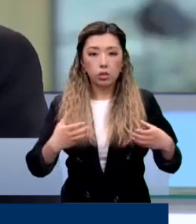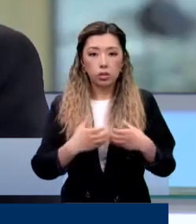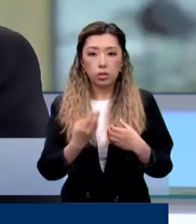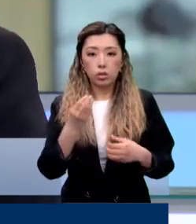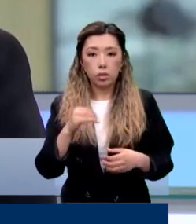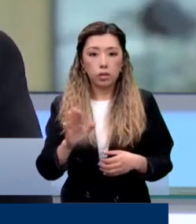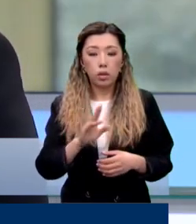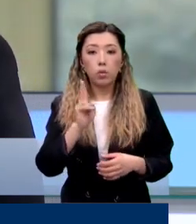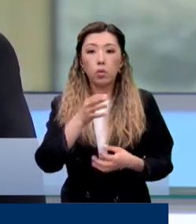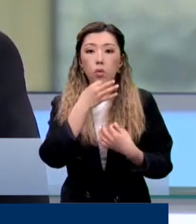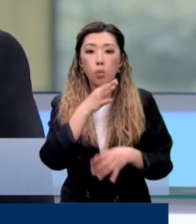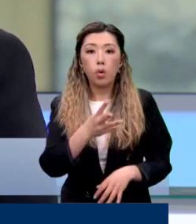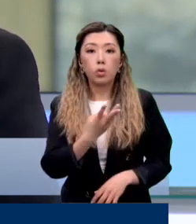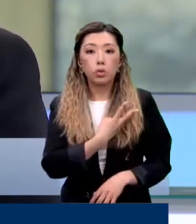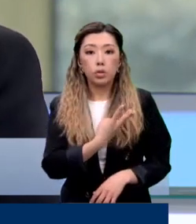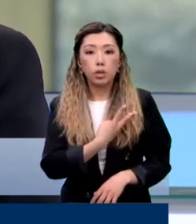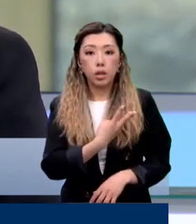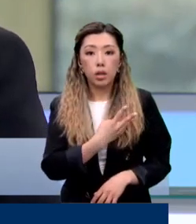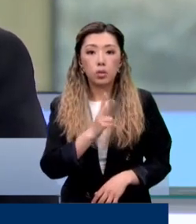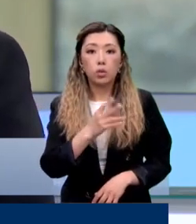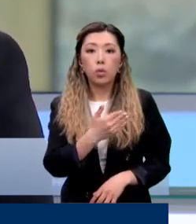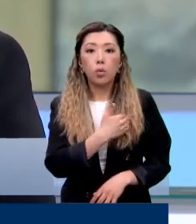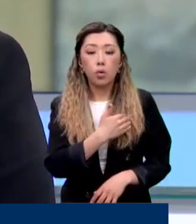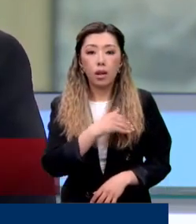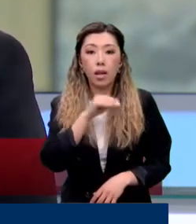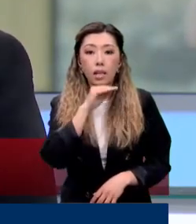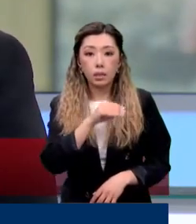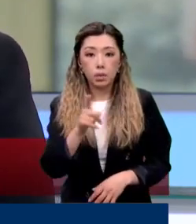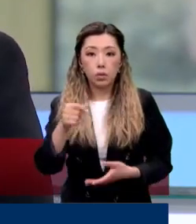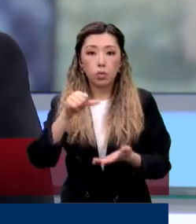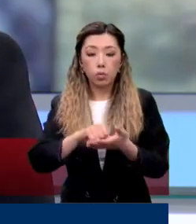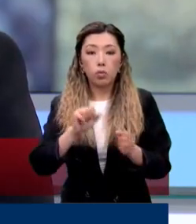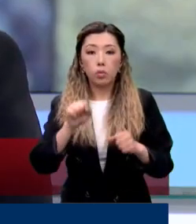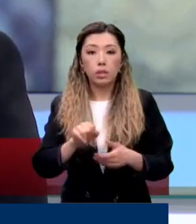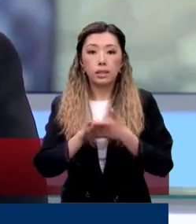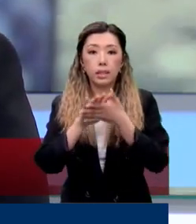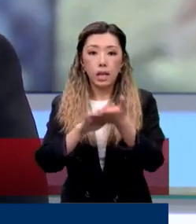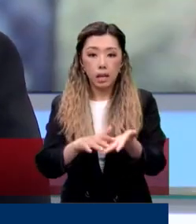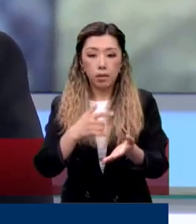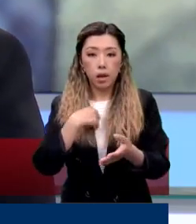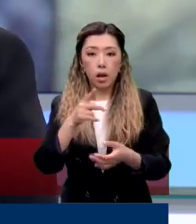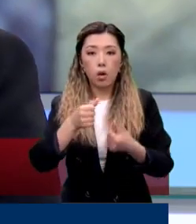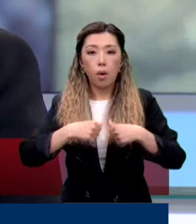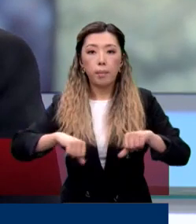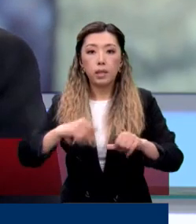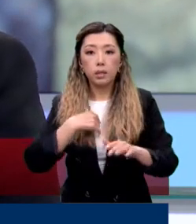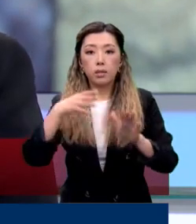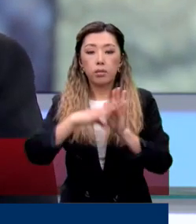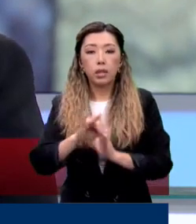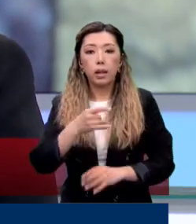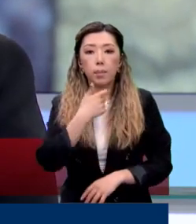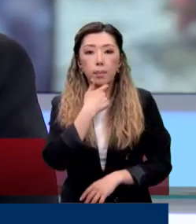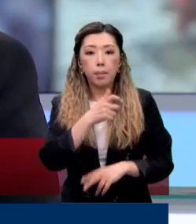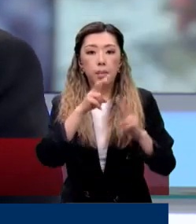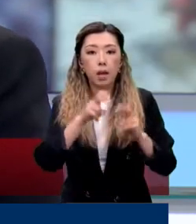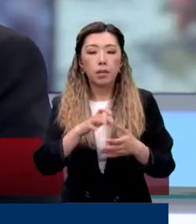Любой желающий, который хотел бы стать экспертом, он может подать заявку и включиться в эту комиссию и просматривать, какие